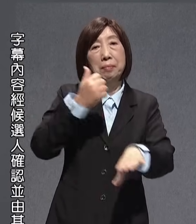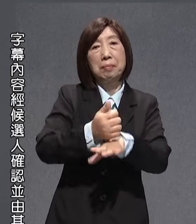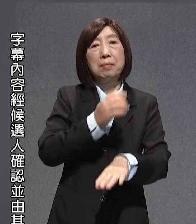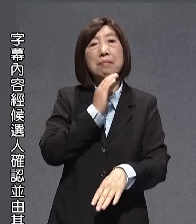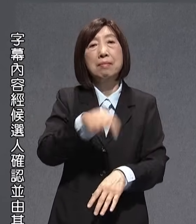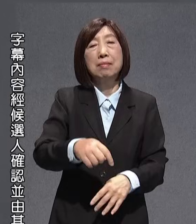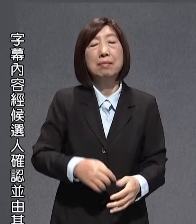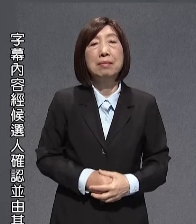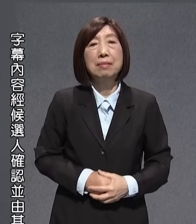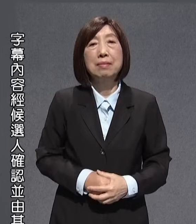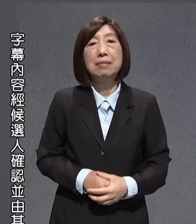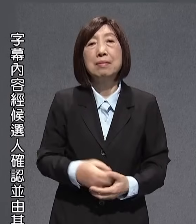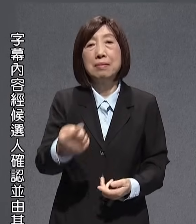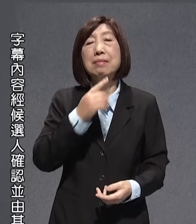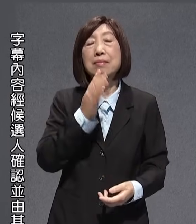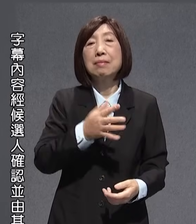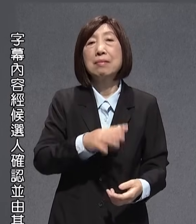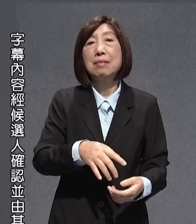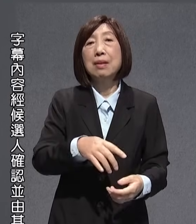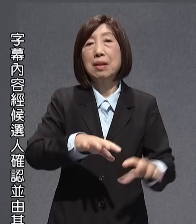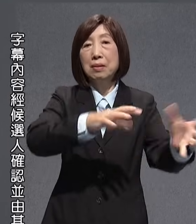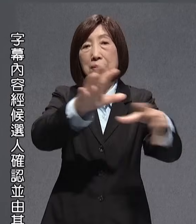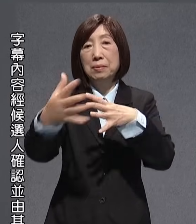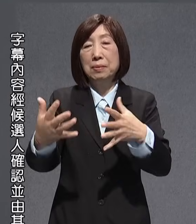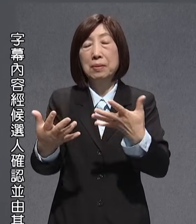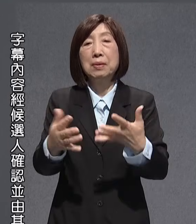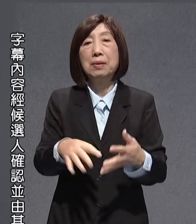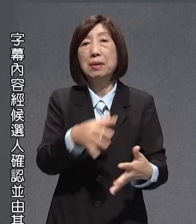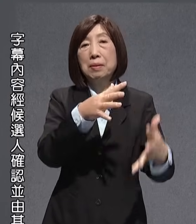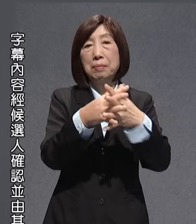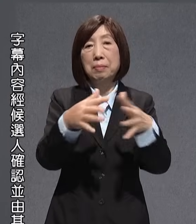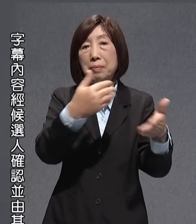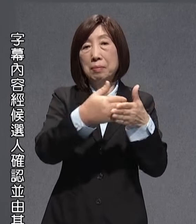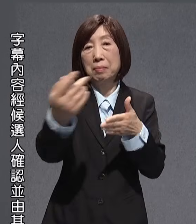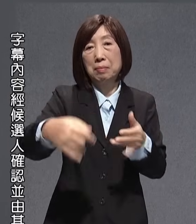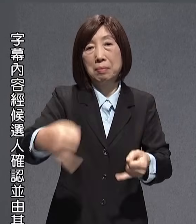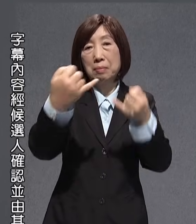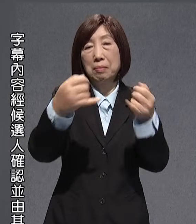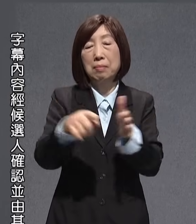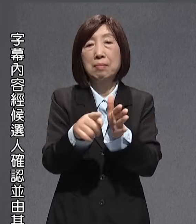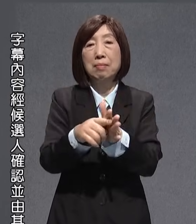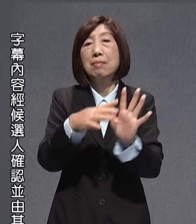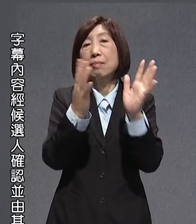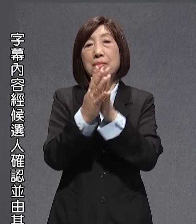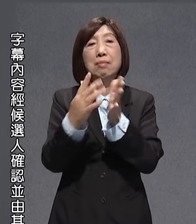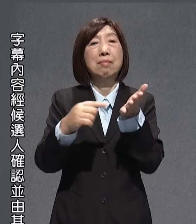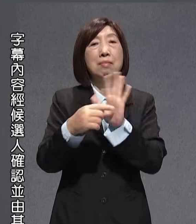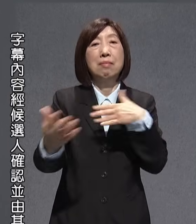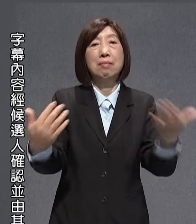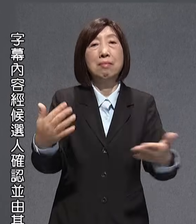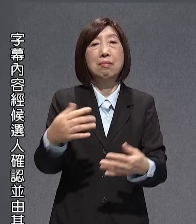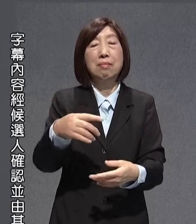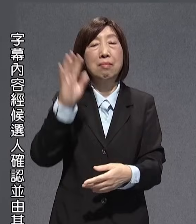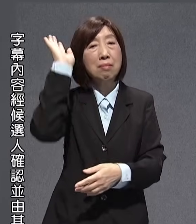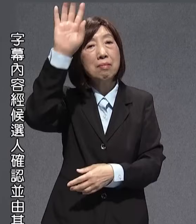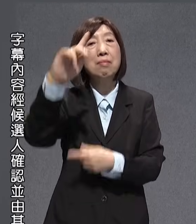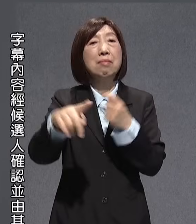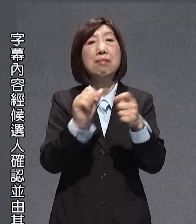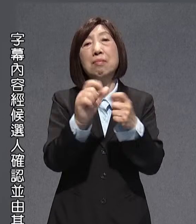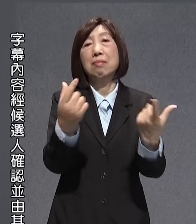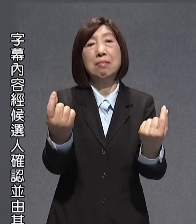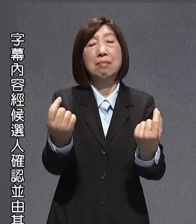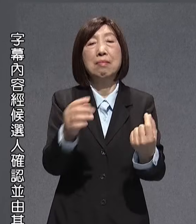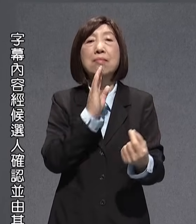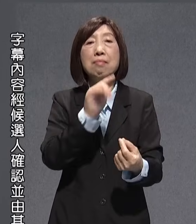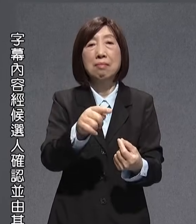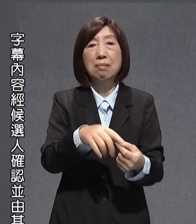在国际美中对抗的局势已经形成，我相信在未来15年，国际局势还是美中对抗的局面，